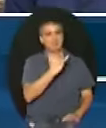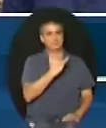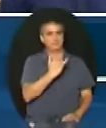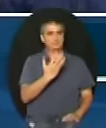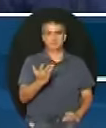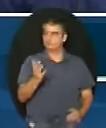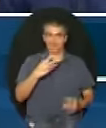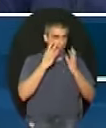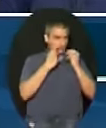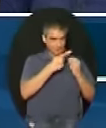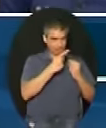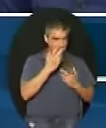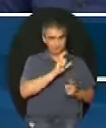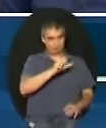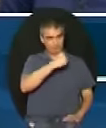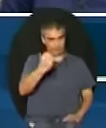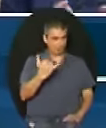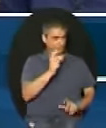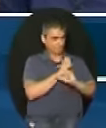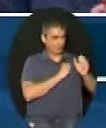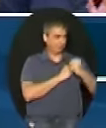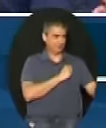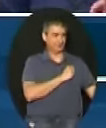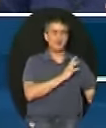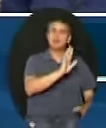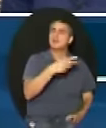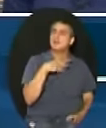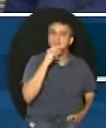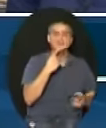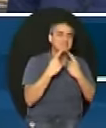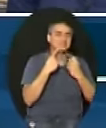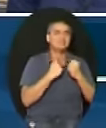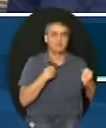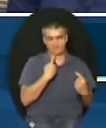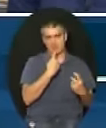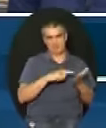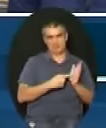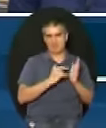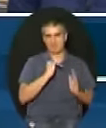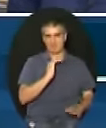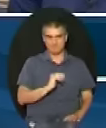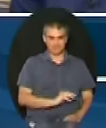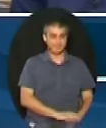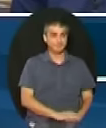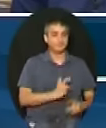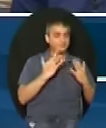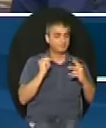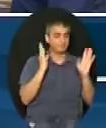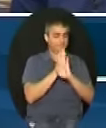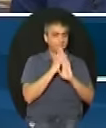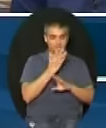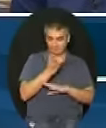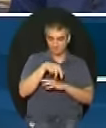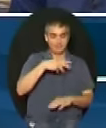אחרי שאמיר פרץ ישים את הימין, אז עכשיו מה... אני מדבר על שיח שמאלני, ואני אסביר למה אני מדבר, למה אני מתכוון. כאשר מחבל מת